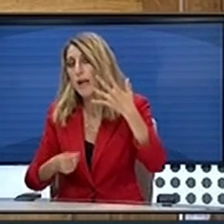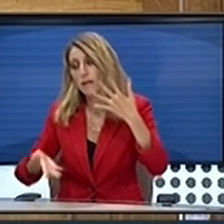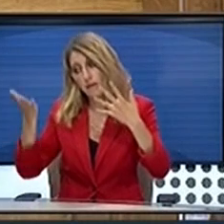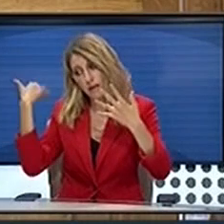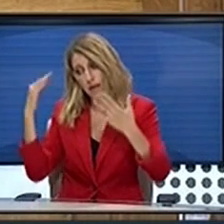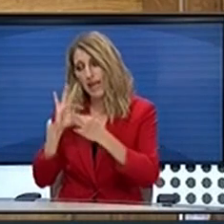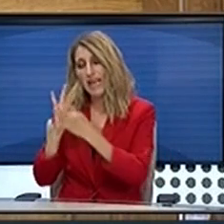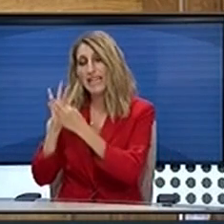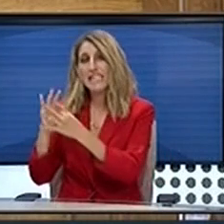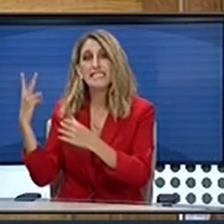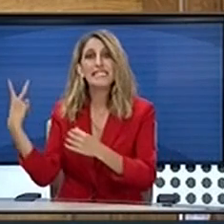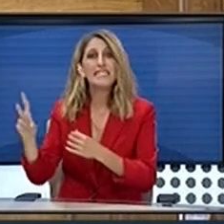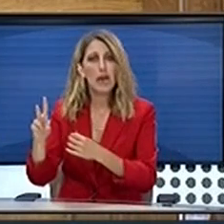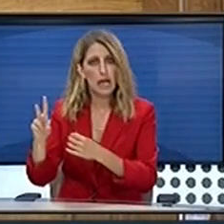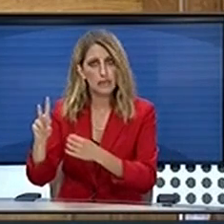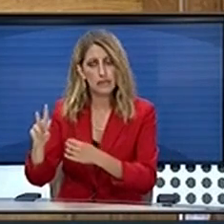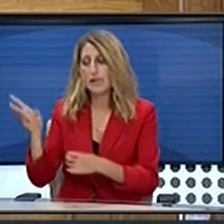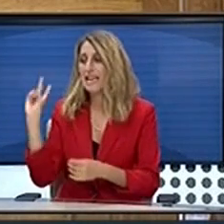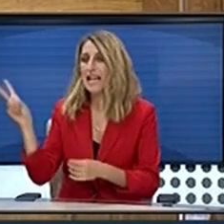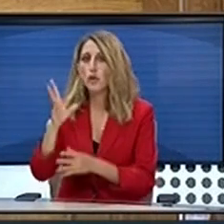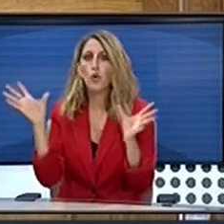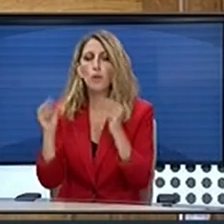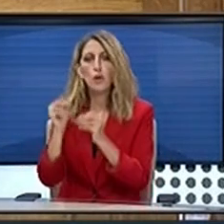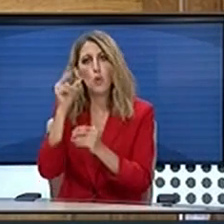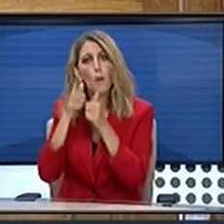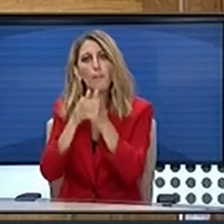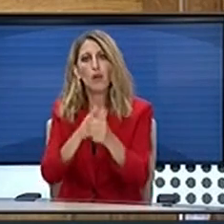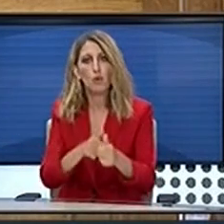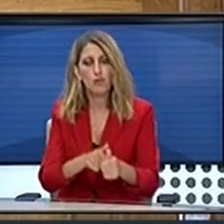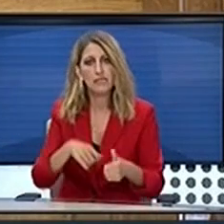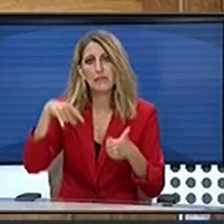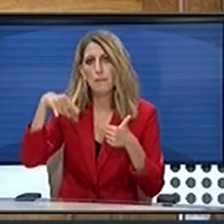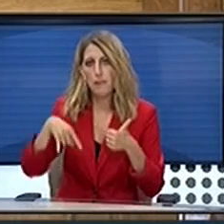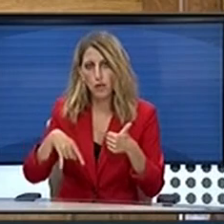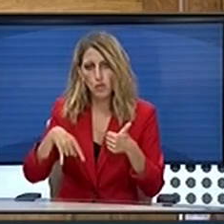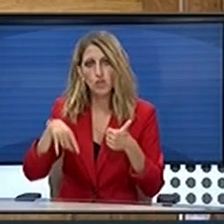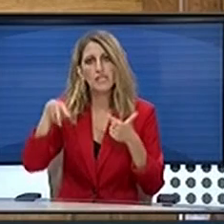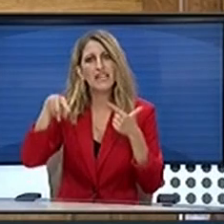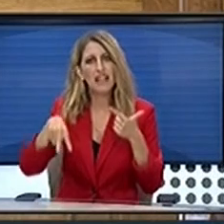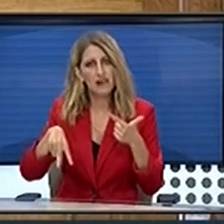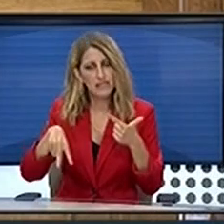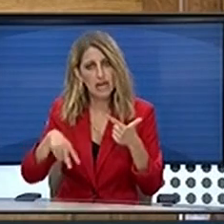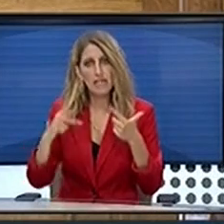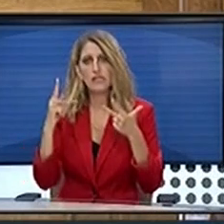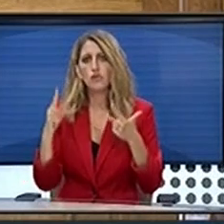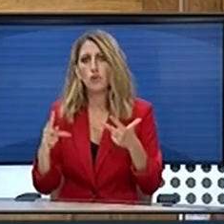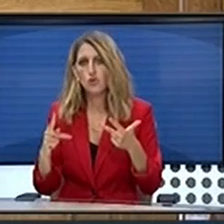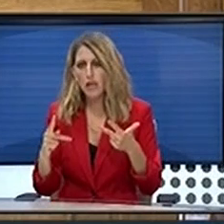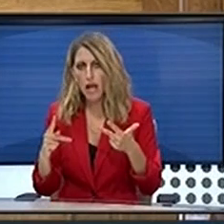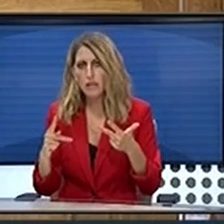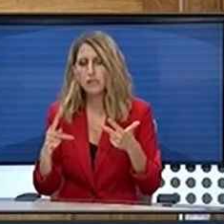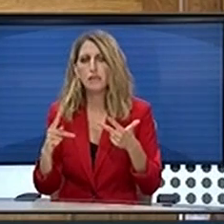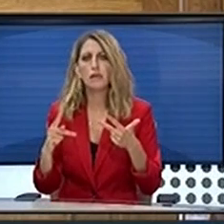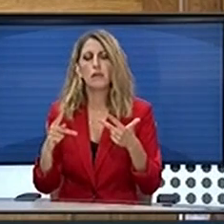για παρακολουθήσεις. Πανούσης, Βαλαβάνη, Λαφαζάνης, Κοτζιάς και